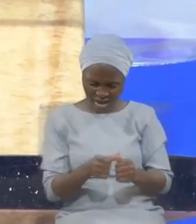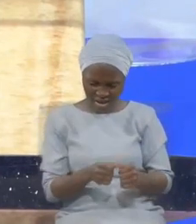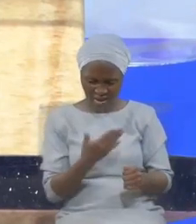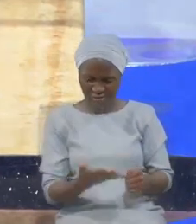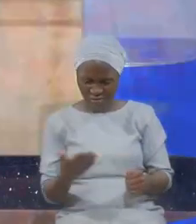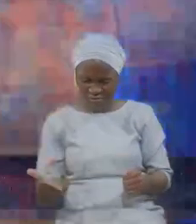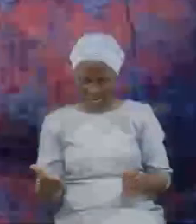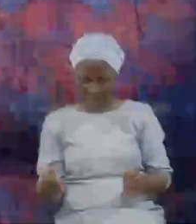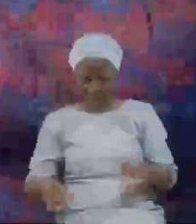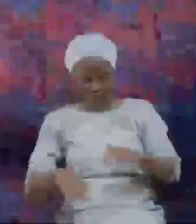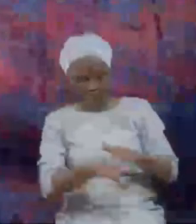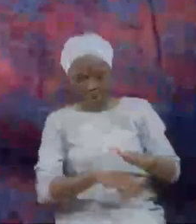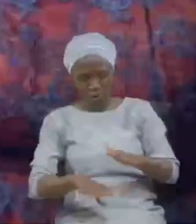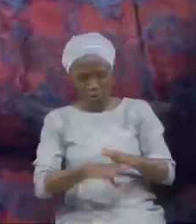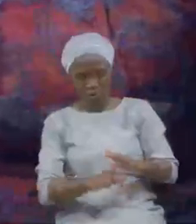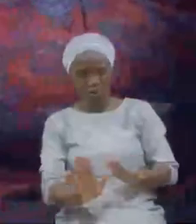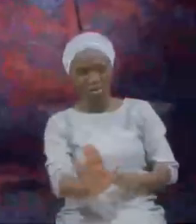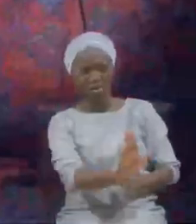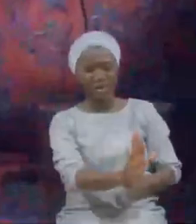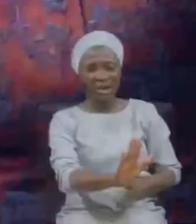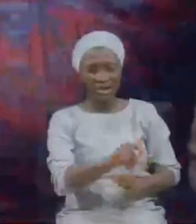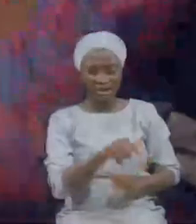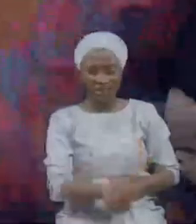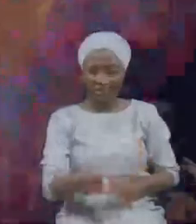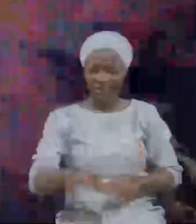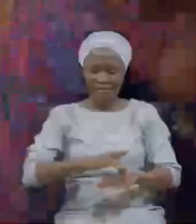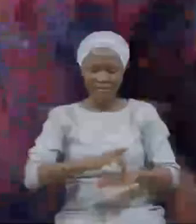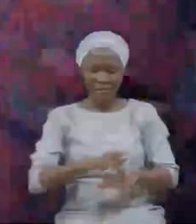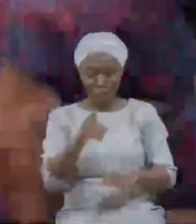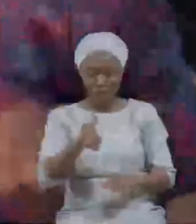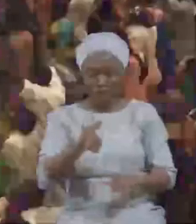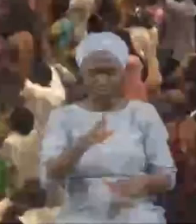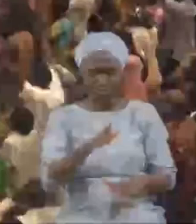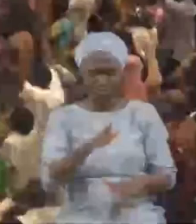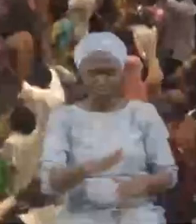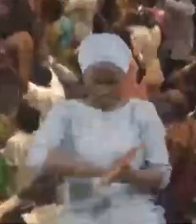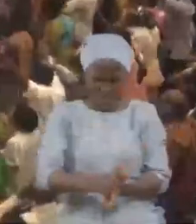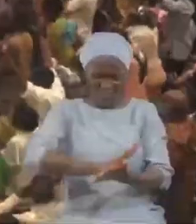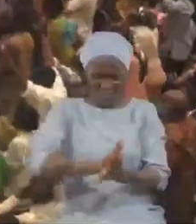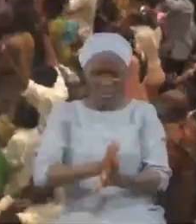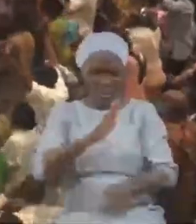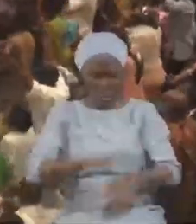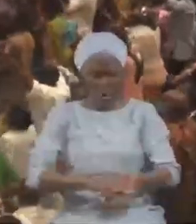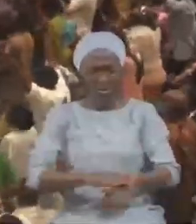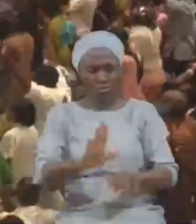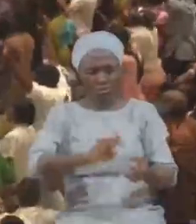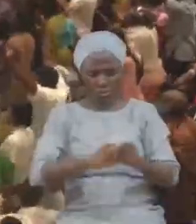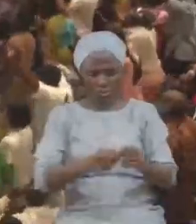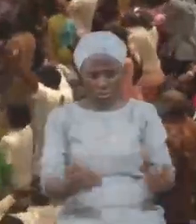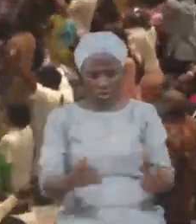apporte tout sous leurs pieds. Piétinez cela. Je dis piétinez cela. Je vous parle, piétinez